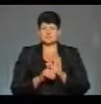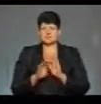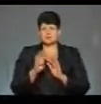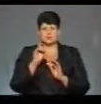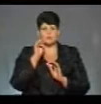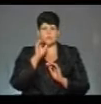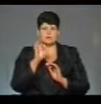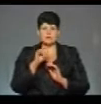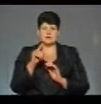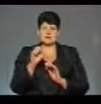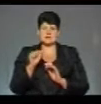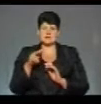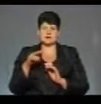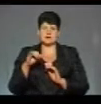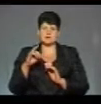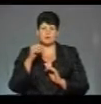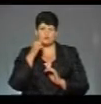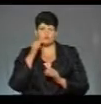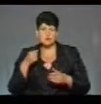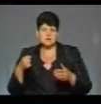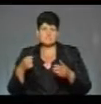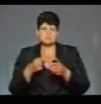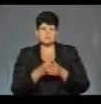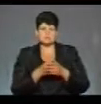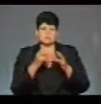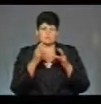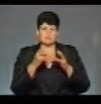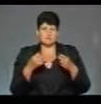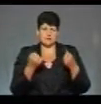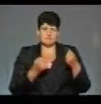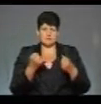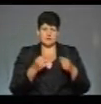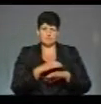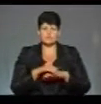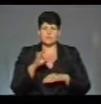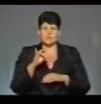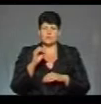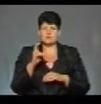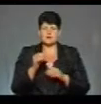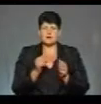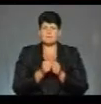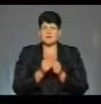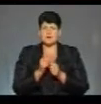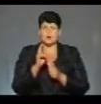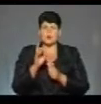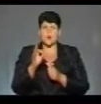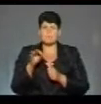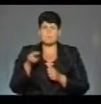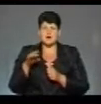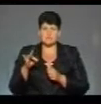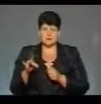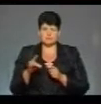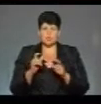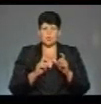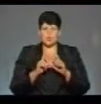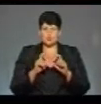64-річна Ольга Залізняк, яку вчора збили на пішохідному переході на вулиці Руській поблизу кооперативного коледжу в Тернополі, зараз в